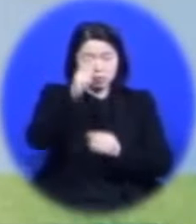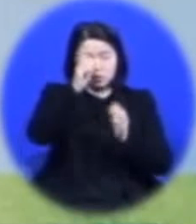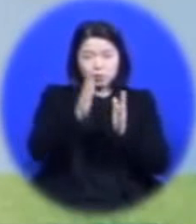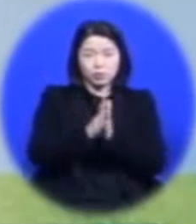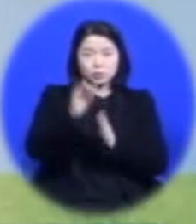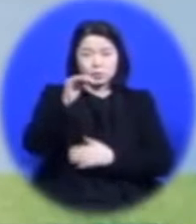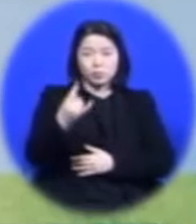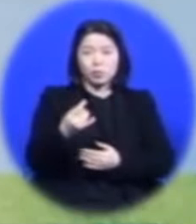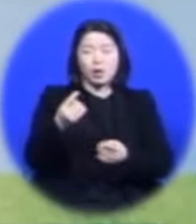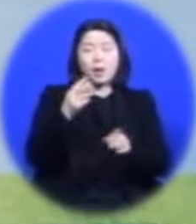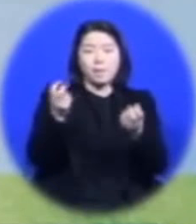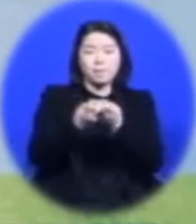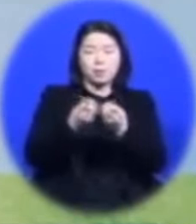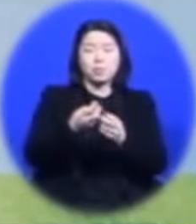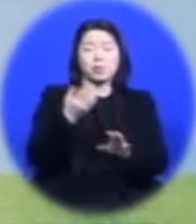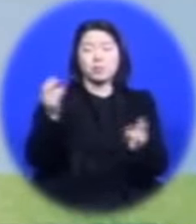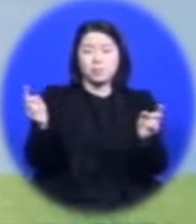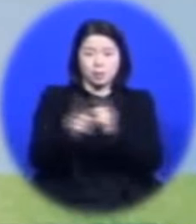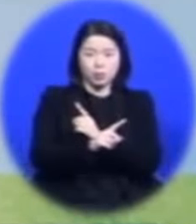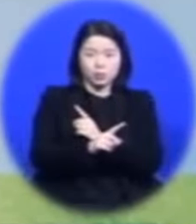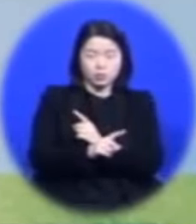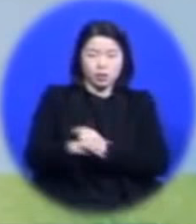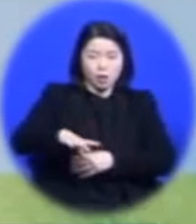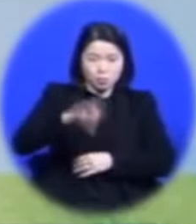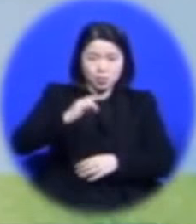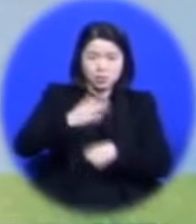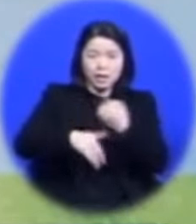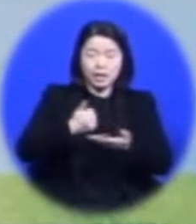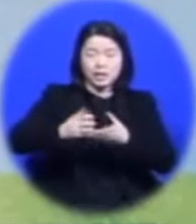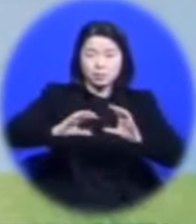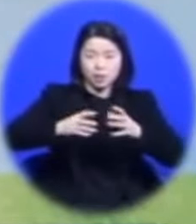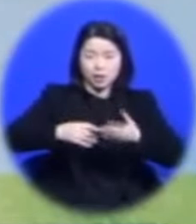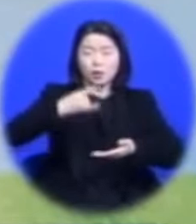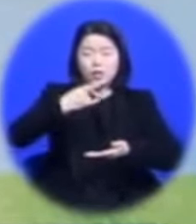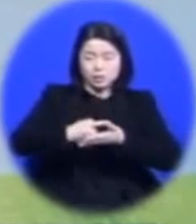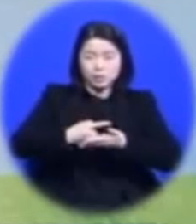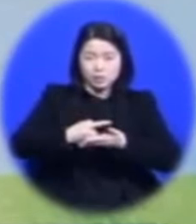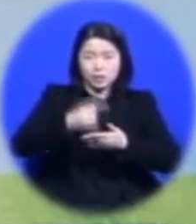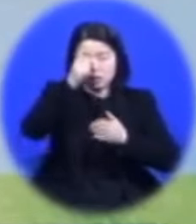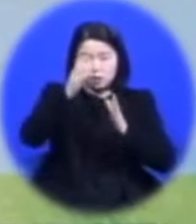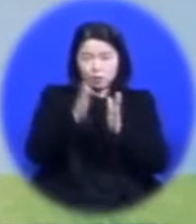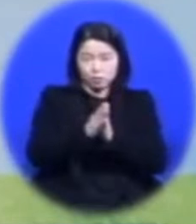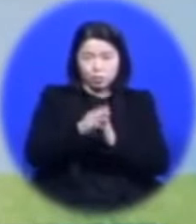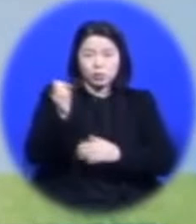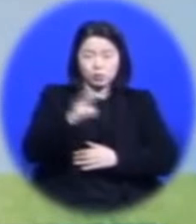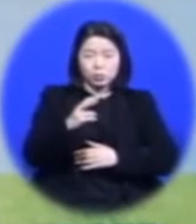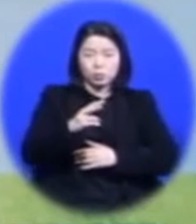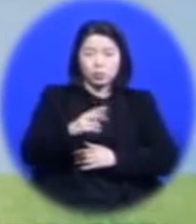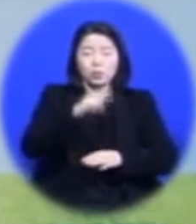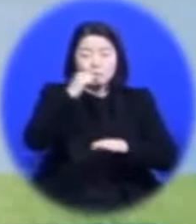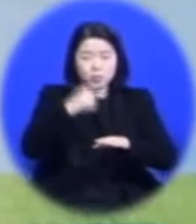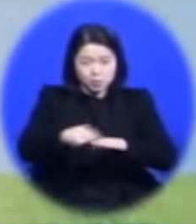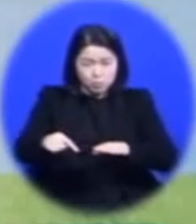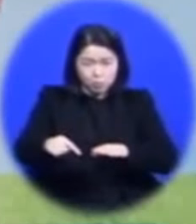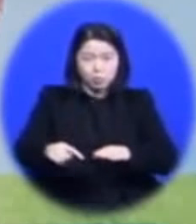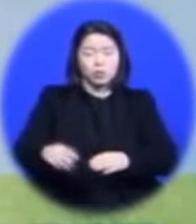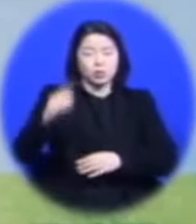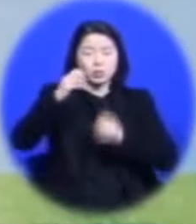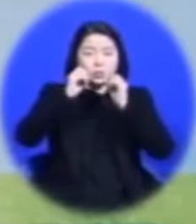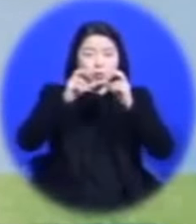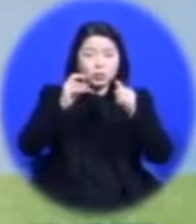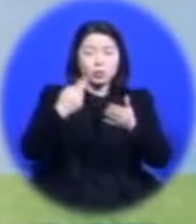바꿨어요 먼저 하나님의 나라와 의를 위한 기도부터 그리고 민족을 위한 기도 한국 교회를 위한 기도부터 먼저